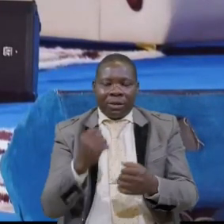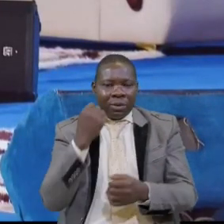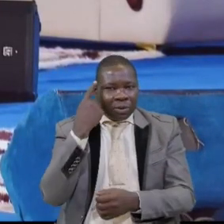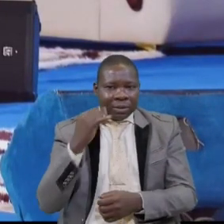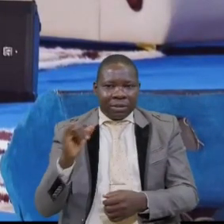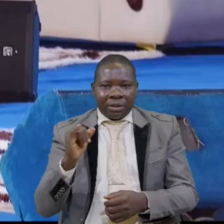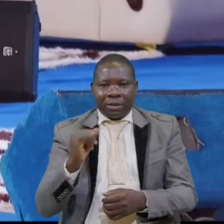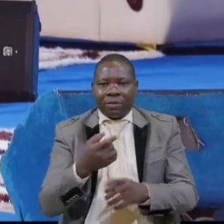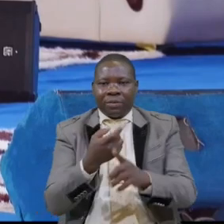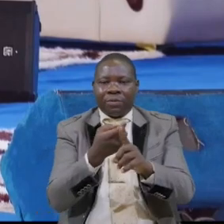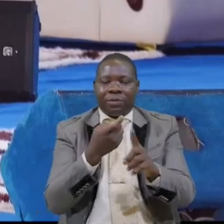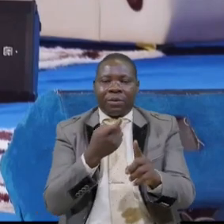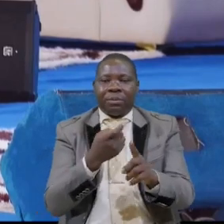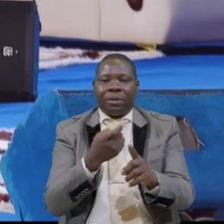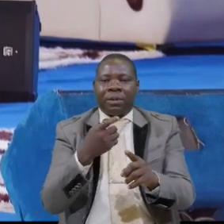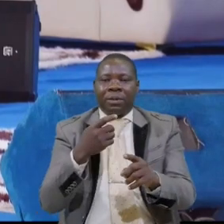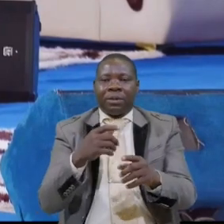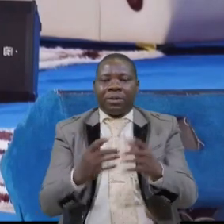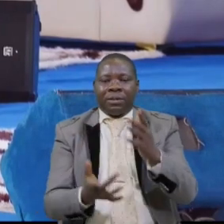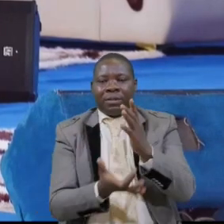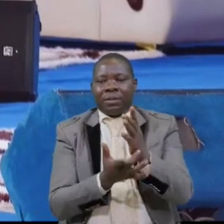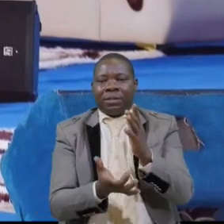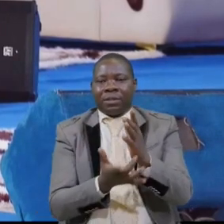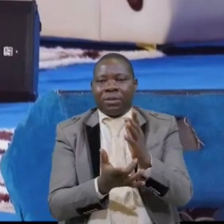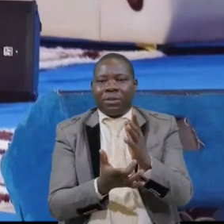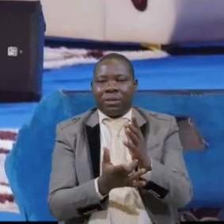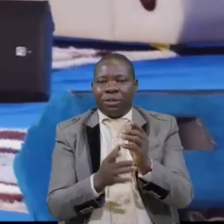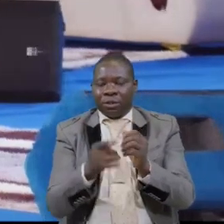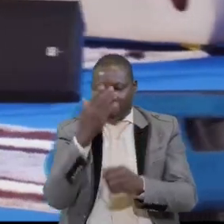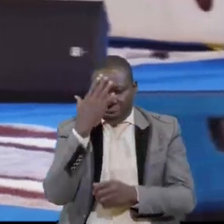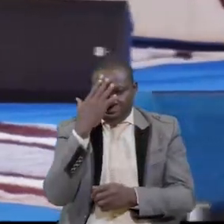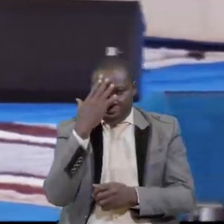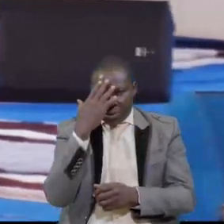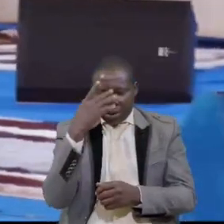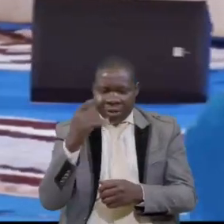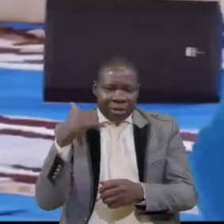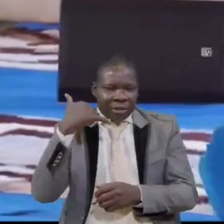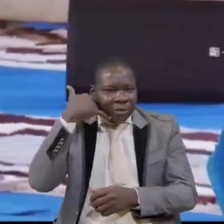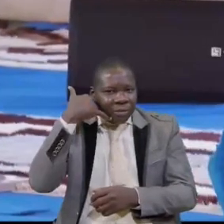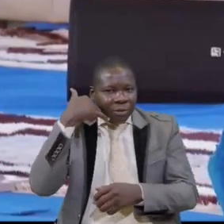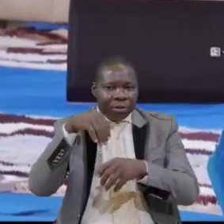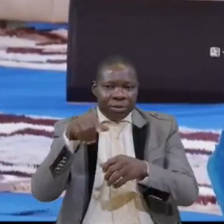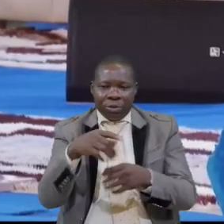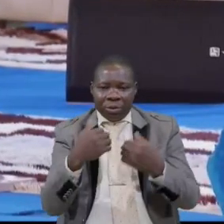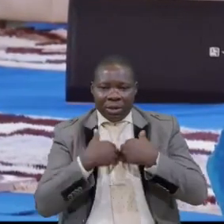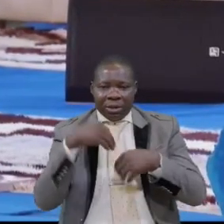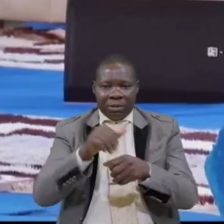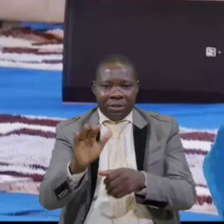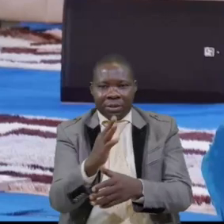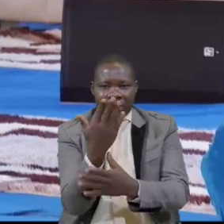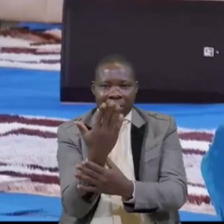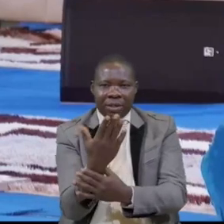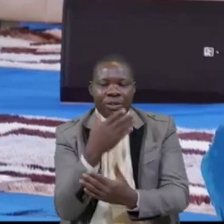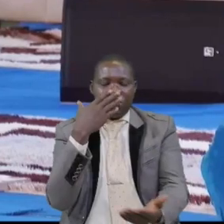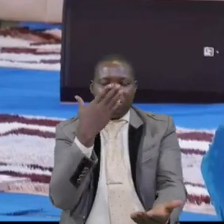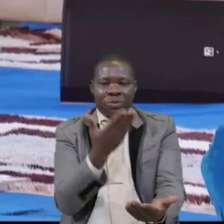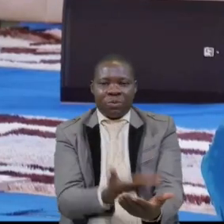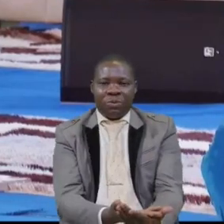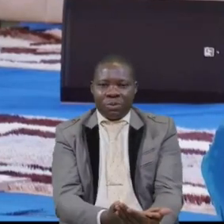Comprendre la technologie. Le téléphone que tu as dans tes mains. Bon.